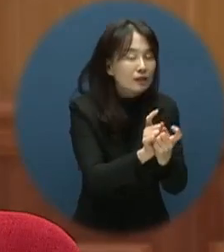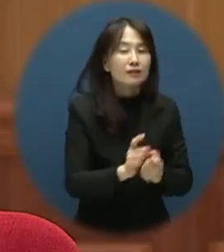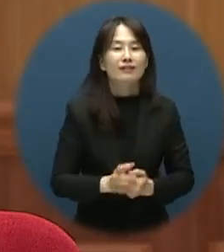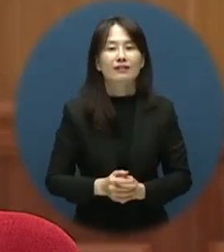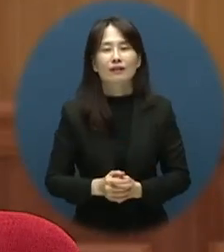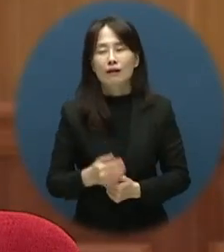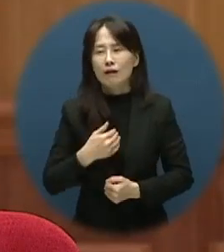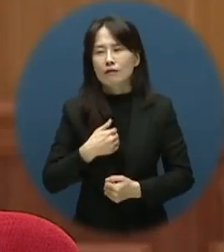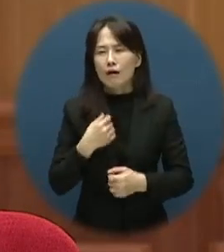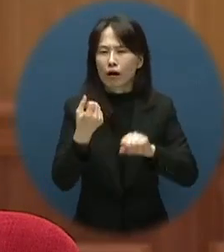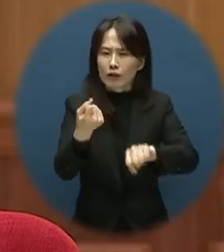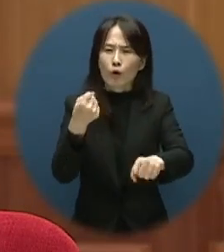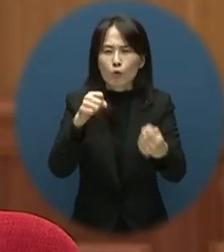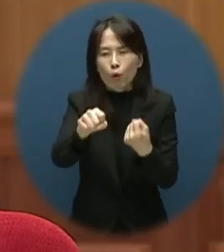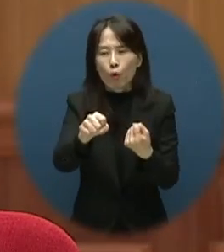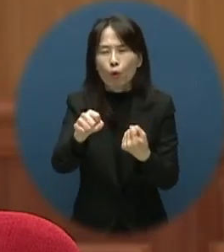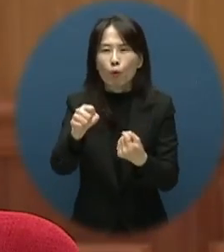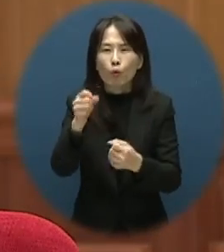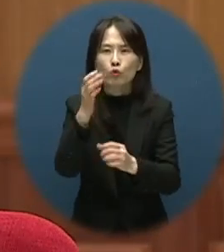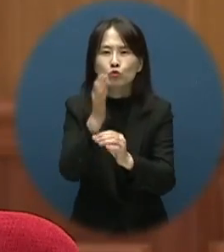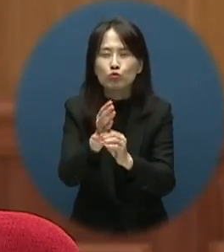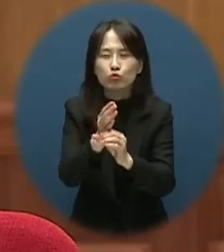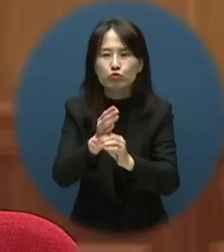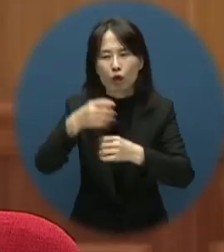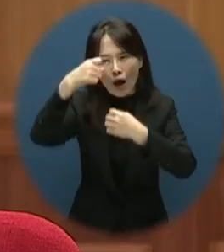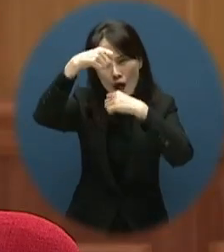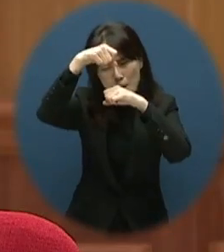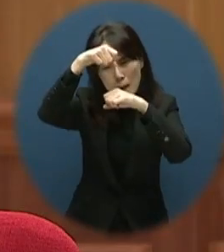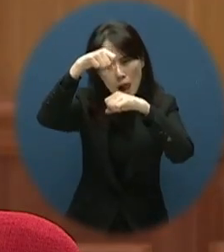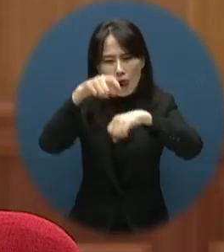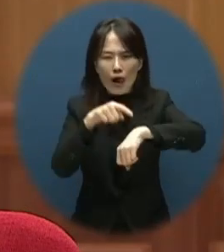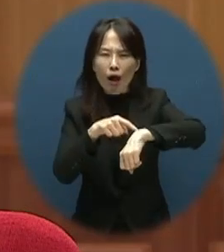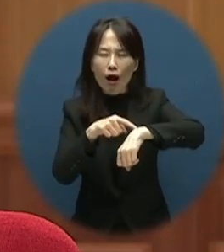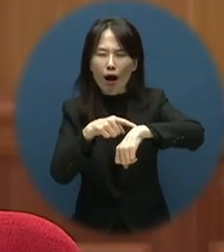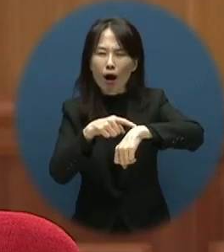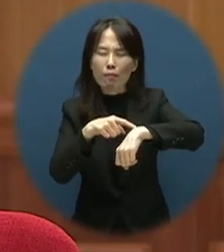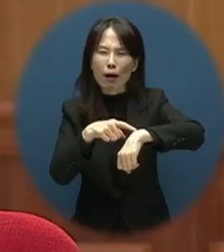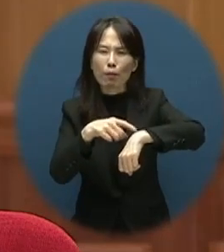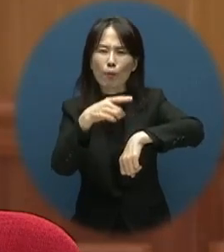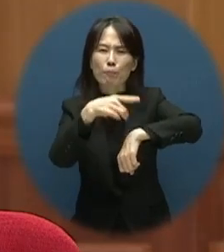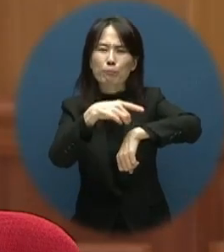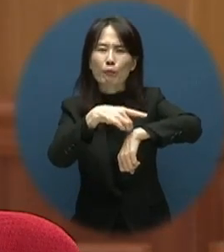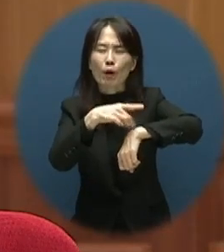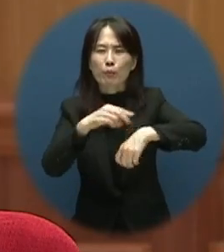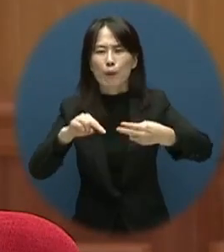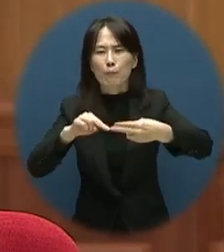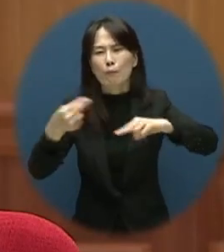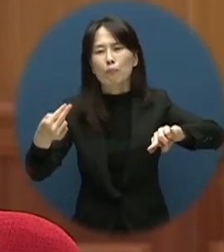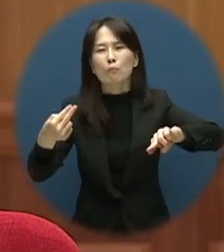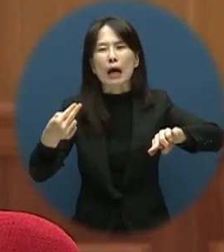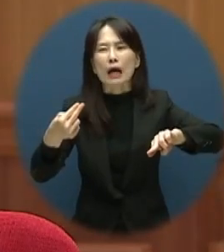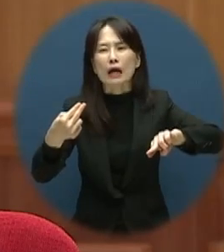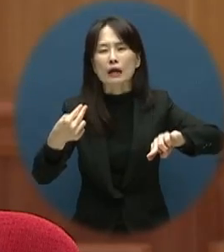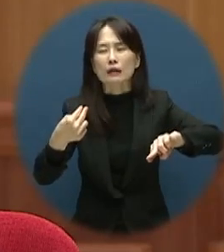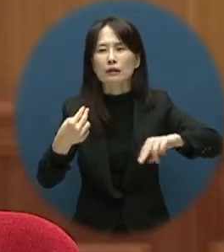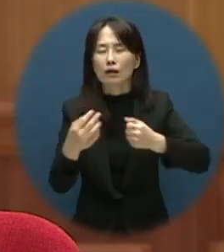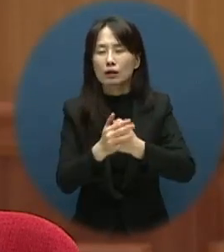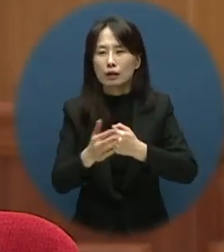또 좀 다쳤어요. 발목 좀 삐었어요. 그래서. 그 관장이